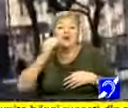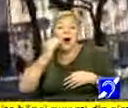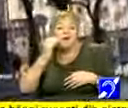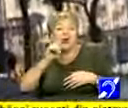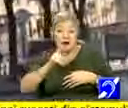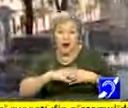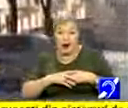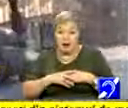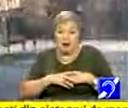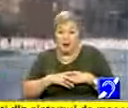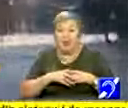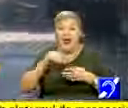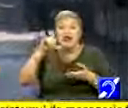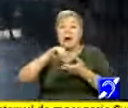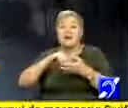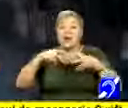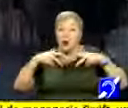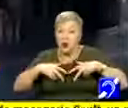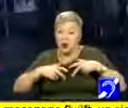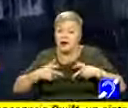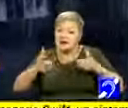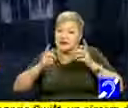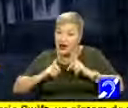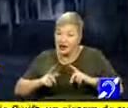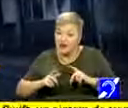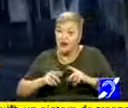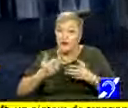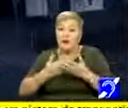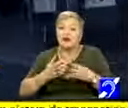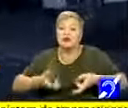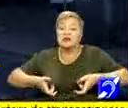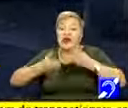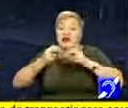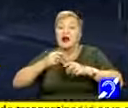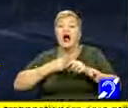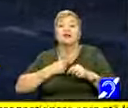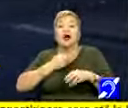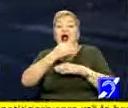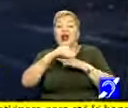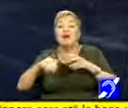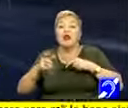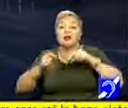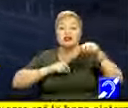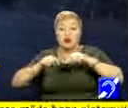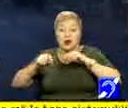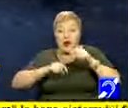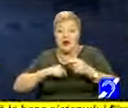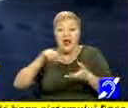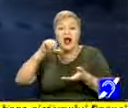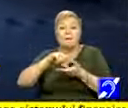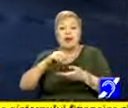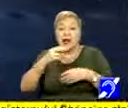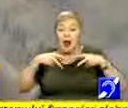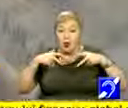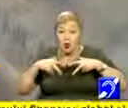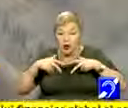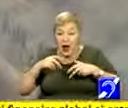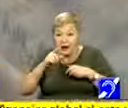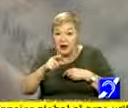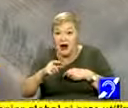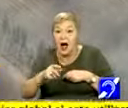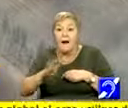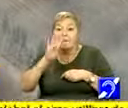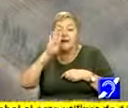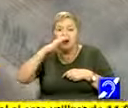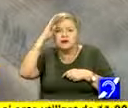Kievul este liniștit în această dimineață când au fost ridicate și restricțiile de circulație. Capitala Ucrainei rezistă de 4 zile asaltului rușilor.